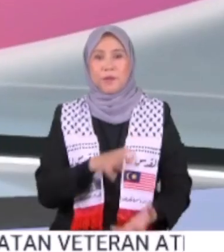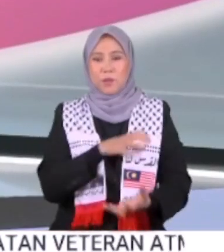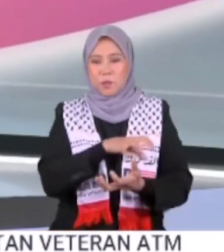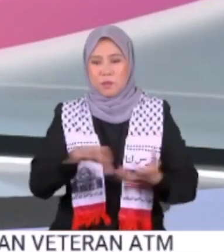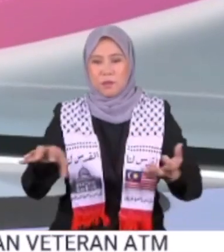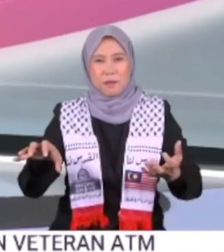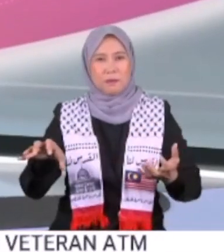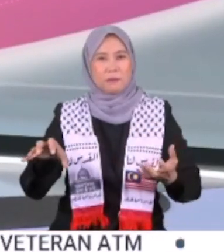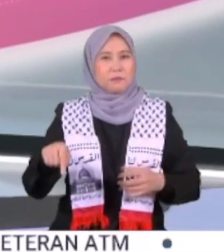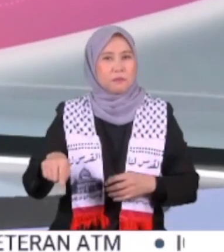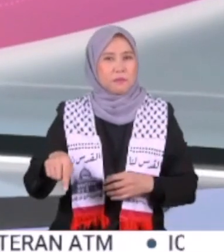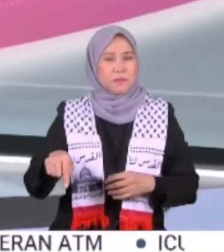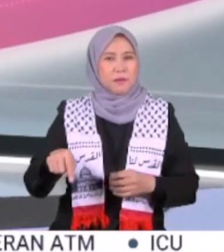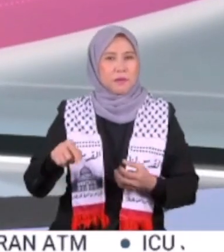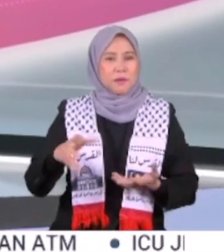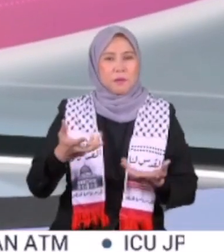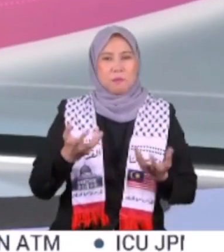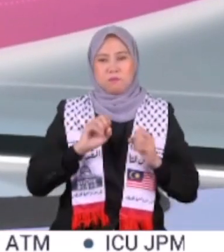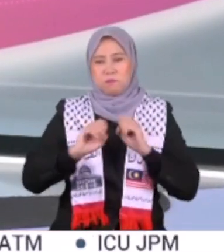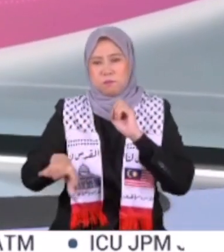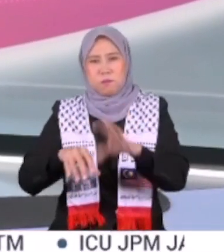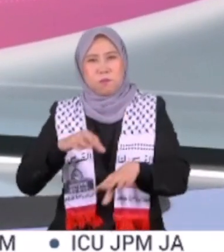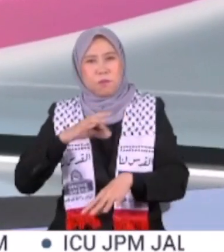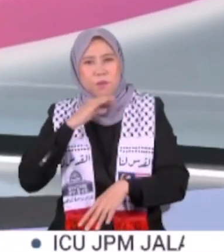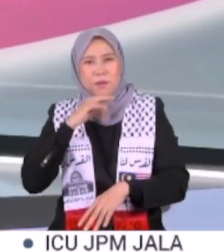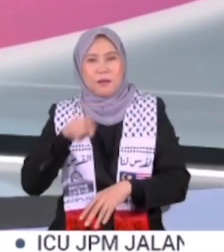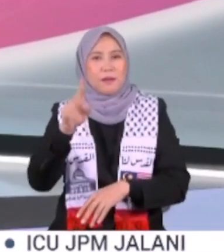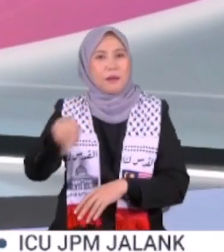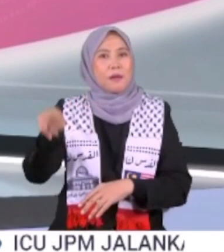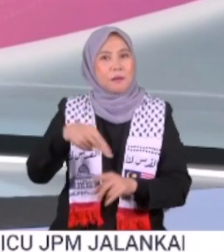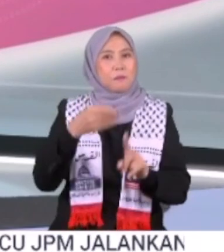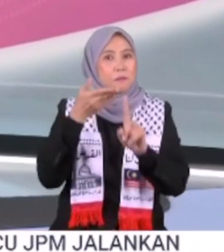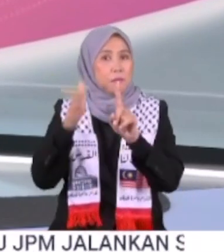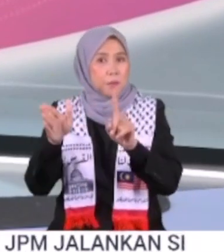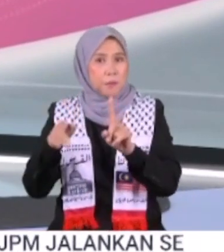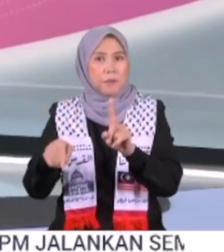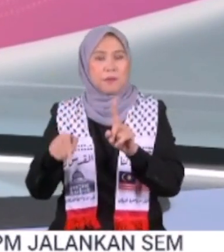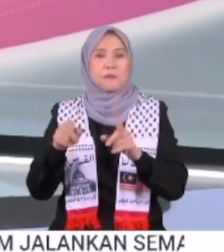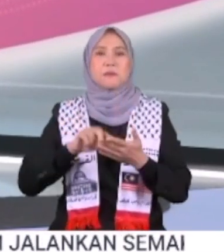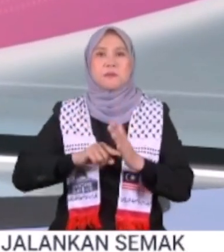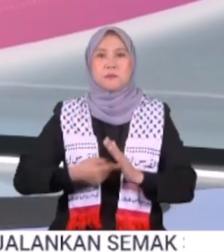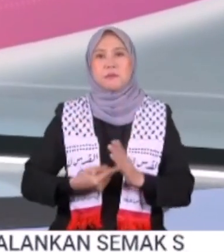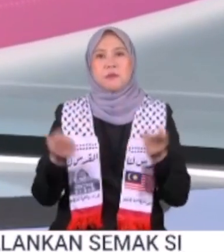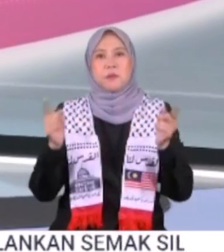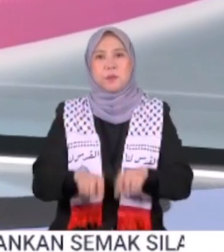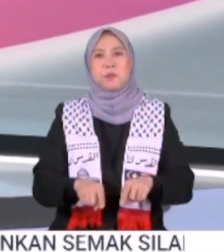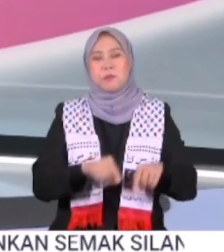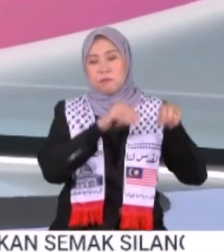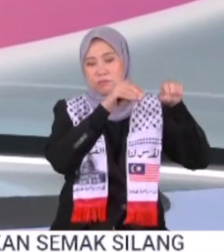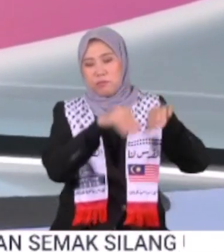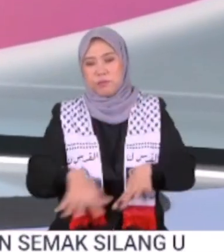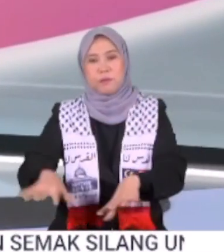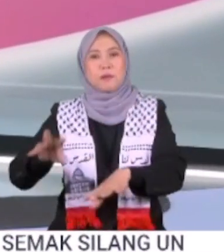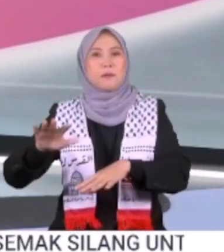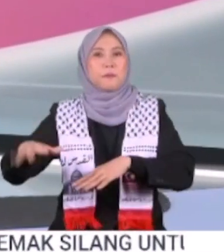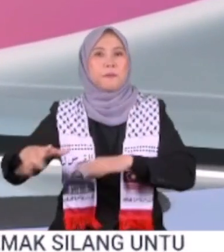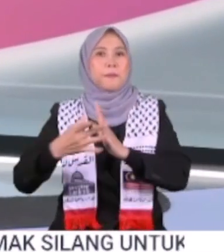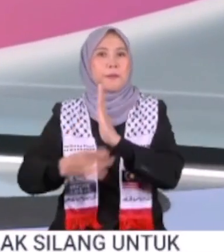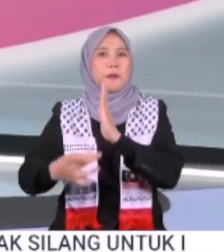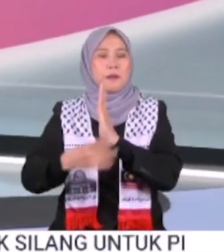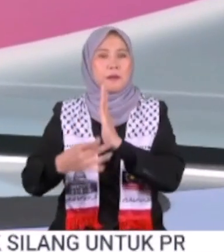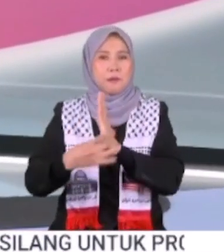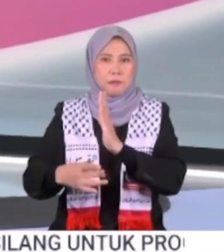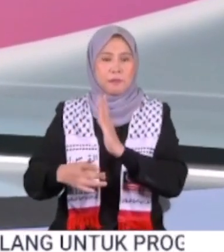Kerosakan mekanikal, perpasan haram, pengisian berlebihan dan pelanggaran menjadi antara punca kejadian tumpahan minyak di perairan